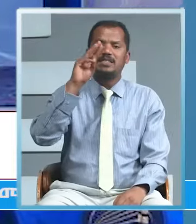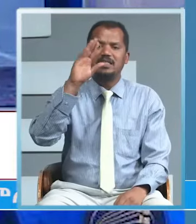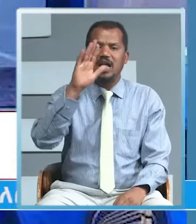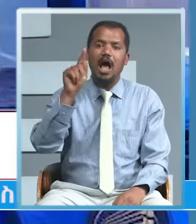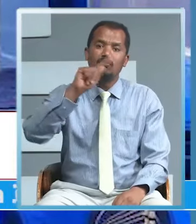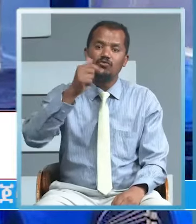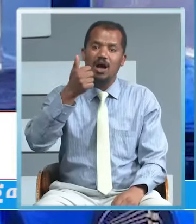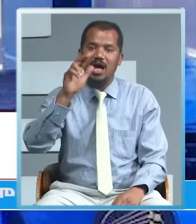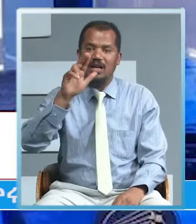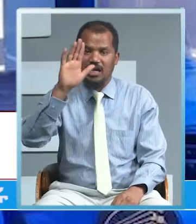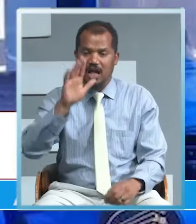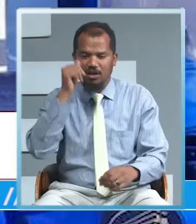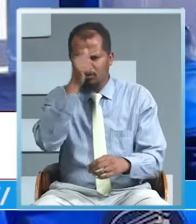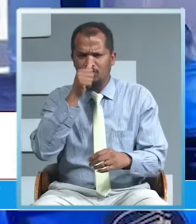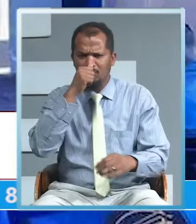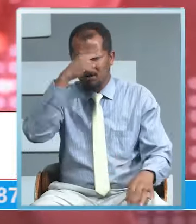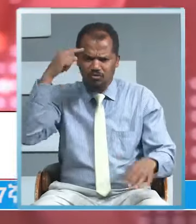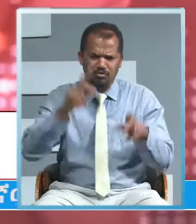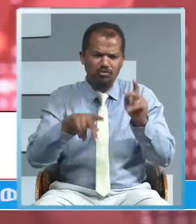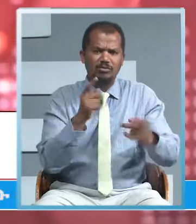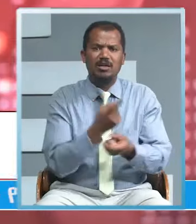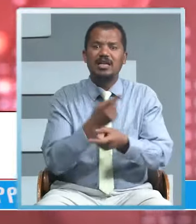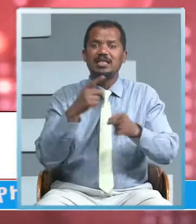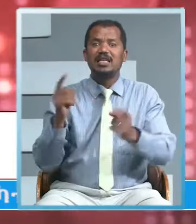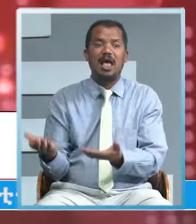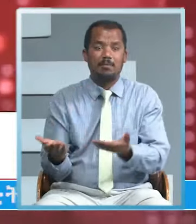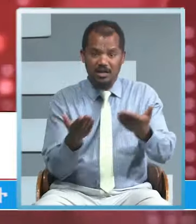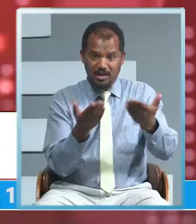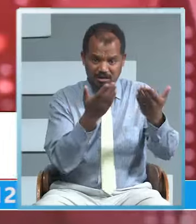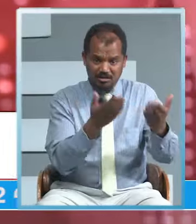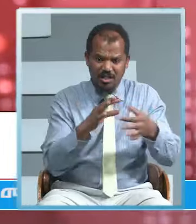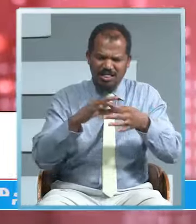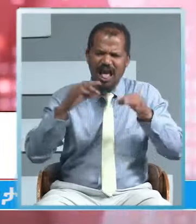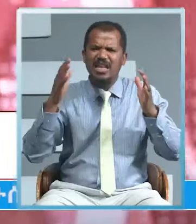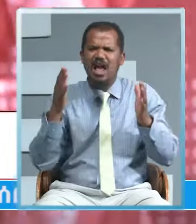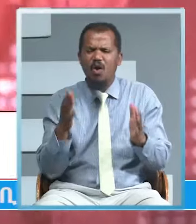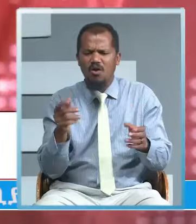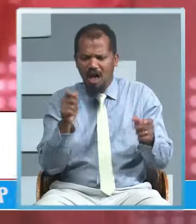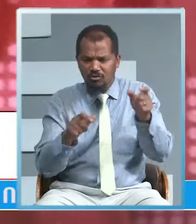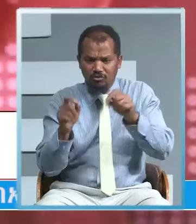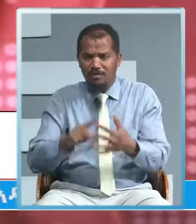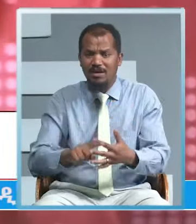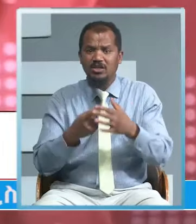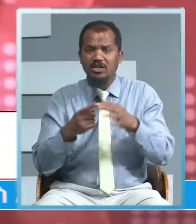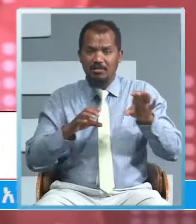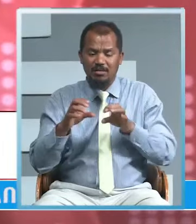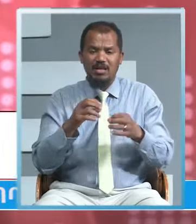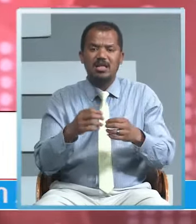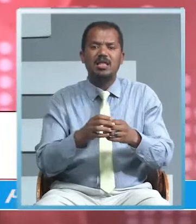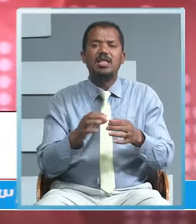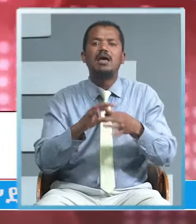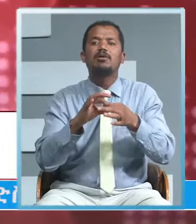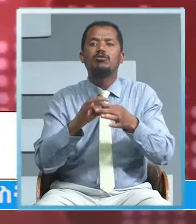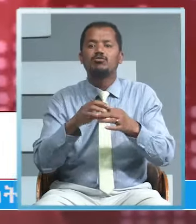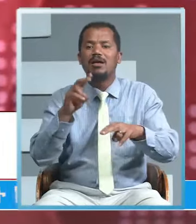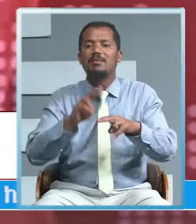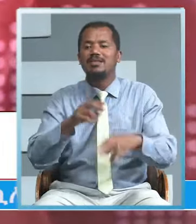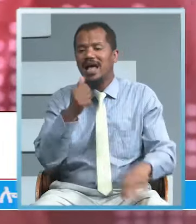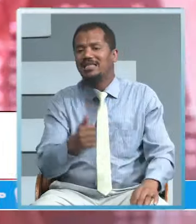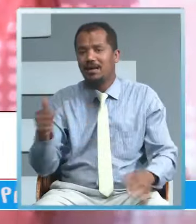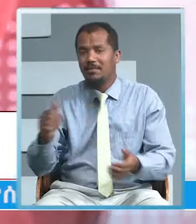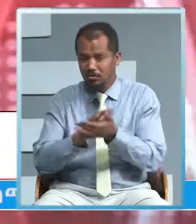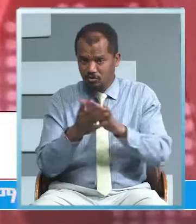አረጋ በበኩላቸው ኢትዮጵያ ለጥቁር ህዝቦች ነጻነት ያበረከተችውን ታሪካዊ አስተዋጽኦ መነሻ በማድረግ የህብረቱ መቀመጫ አዲስ አበባ